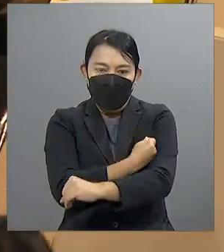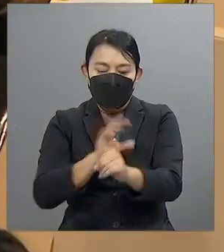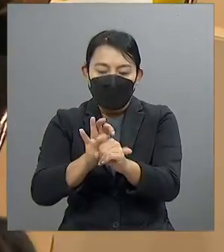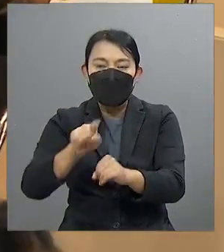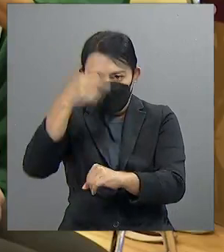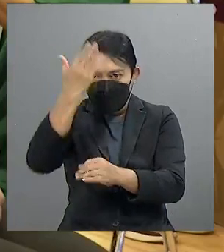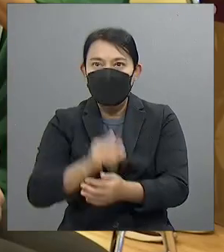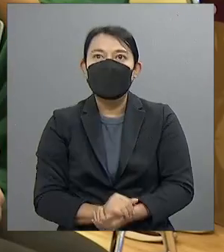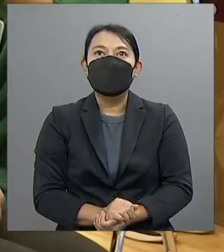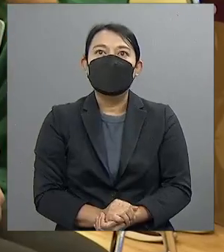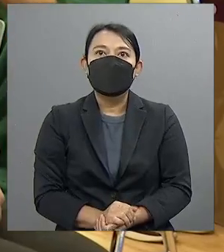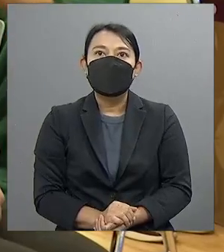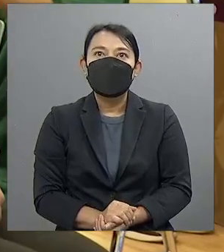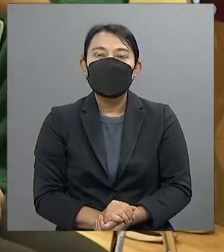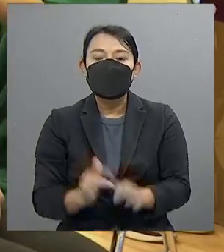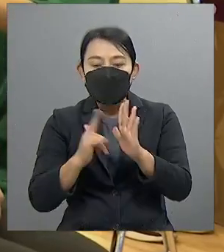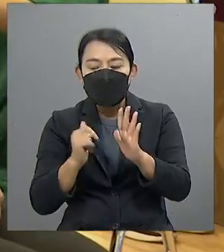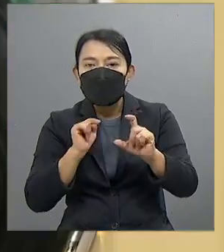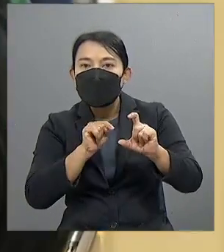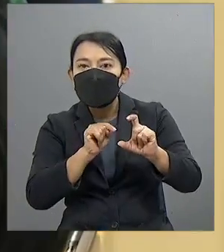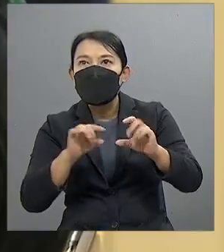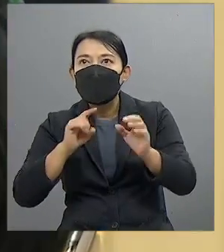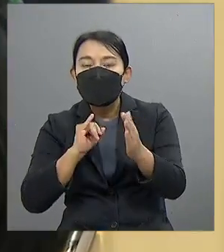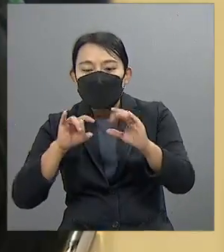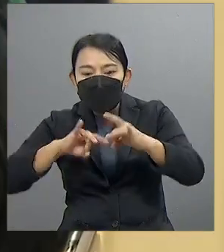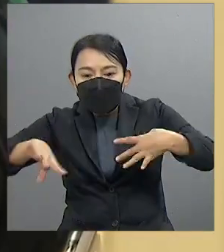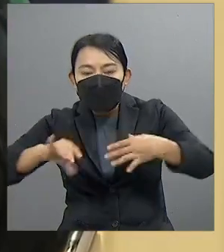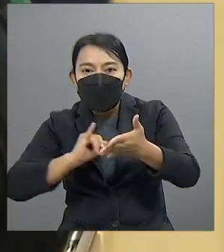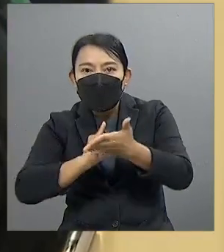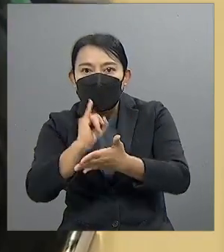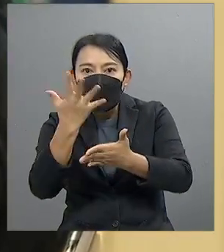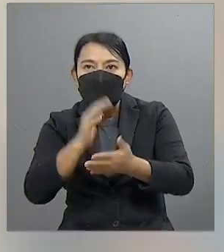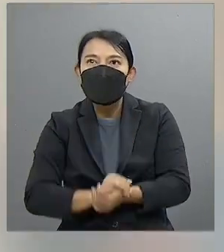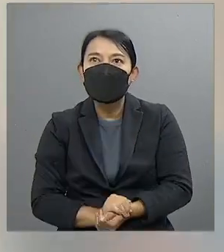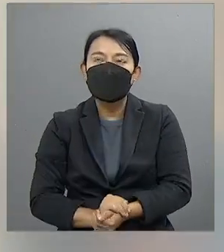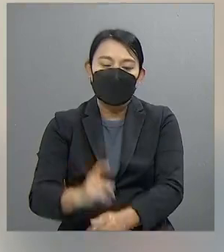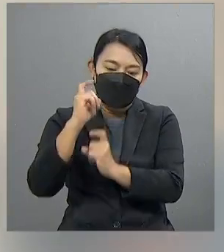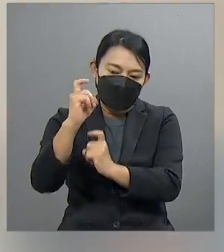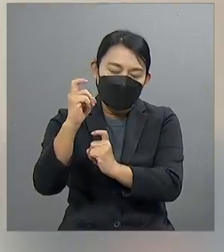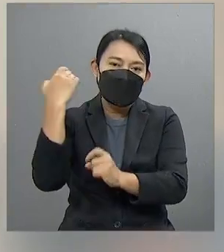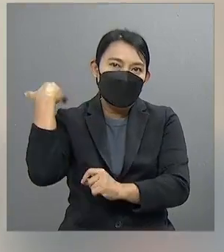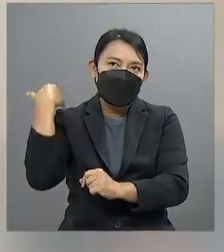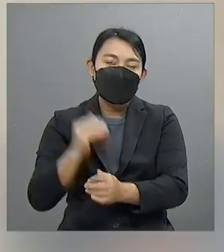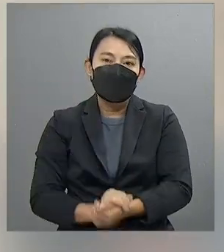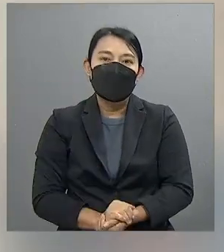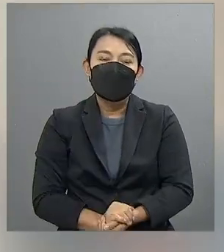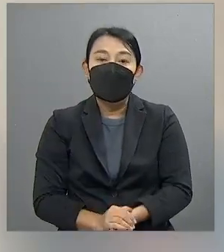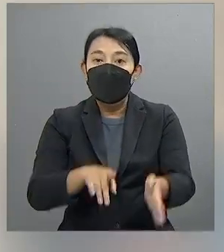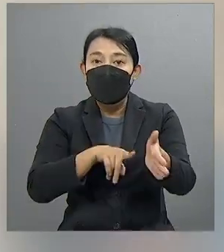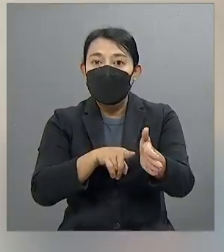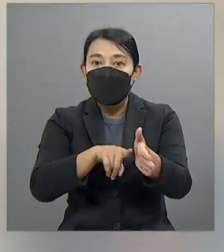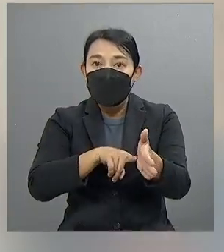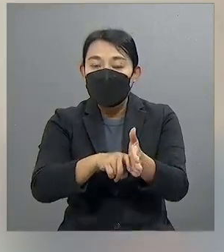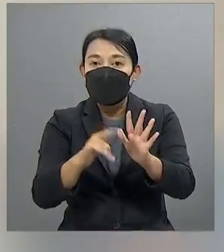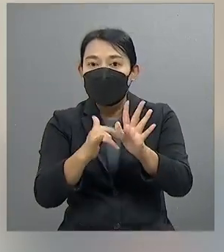ถ้าเป็นวัคซีนที่มันไม่ถูกต้องเราอาจจะได้อันตรายจากวัคซีนที่ไม่ถูกต้องถ้าเป็นวัคซีนที่ถูกต้องเราอาจจะเป็นบุคคลไม่เหมาะสม